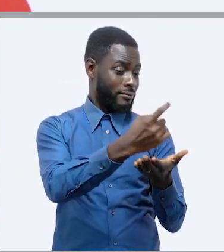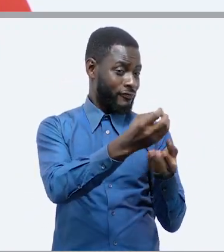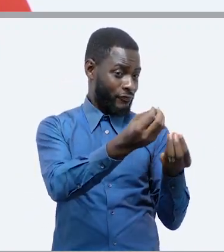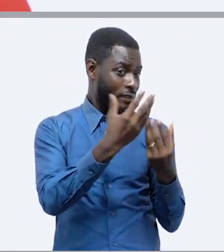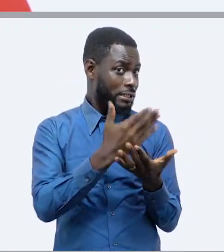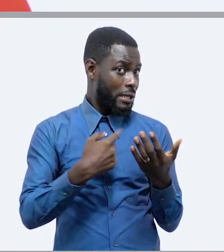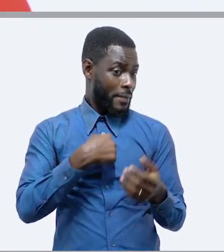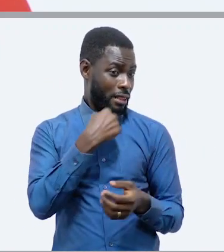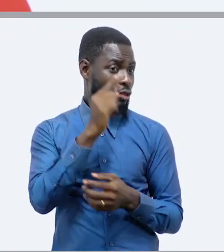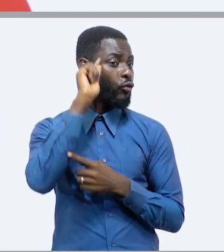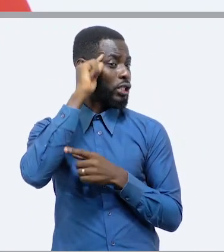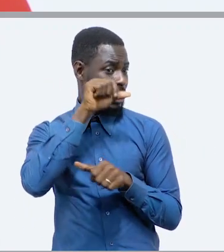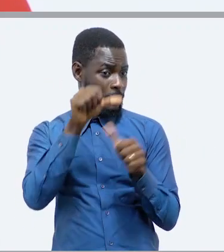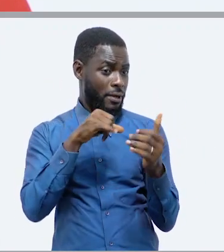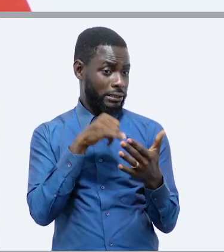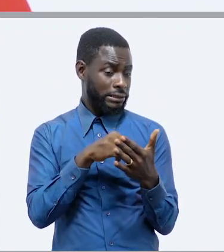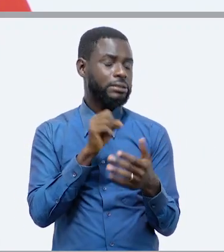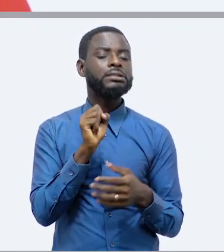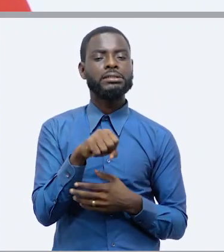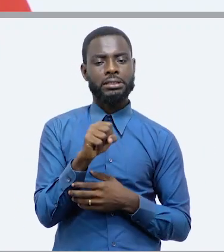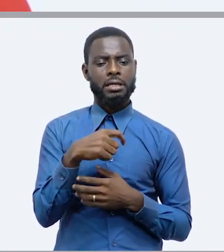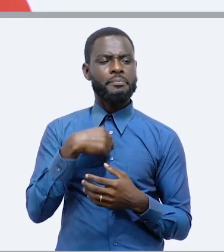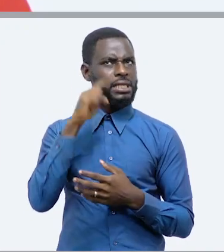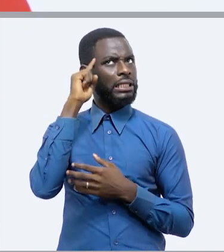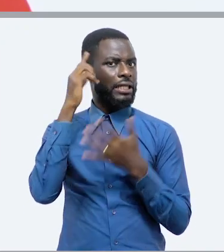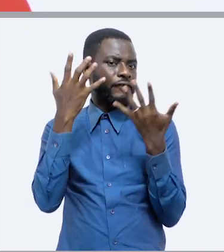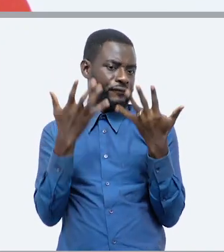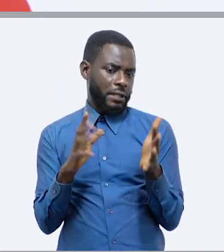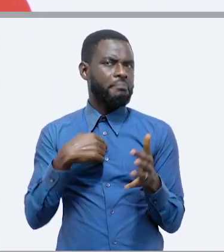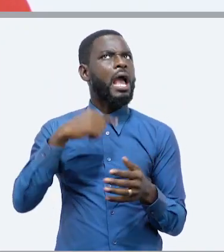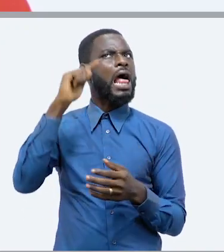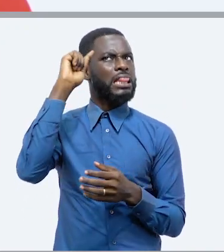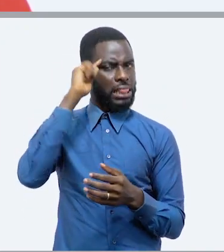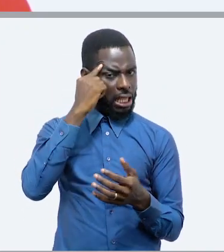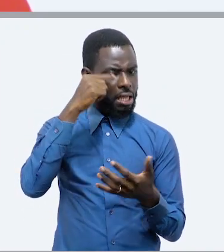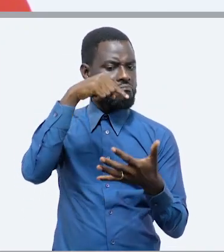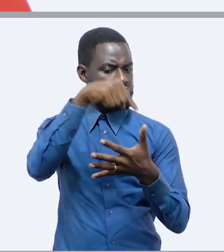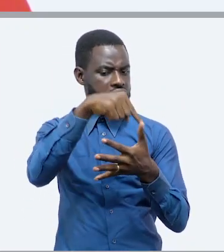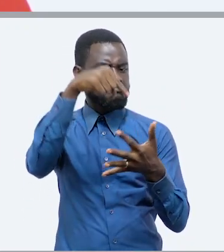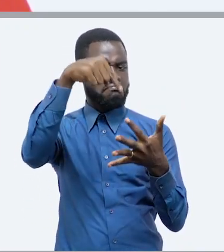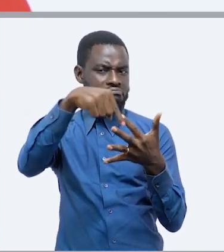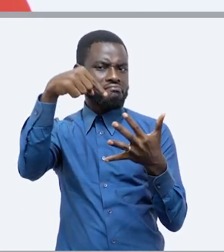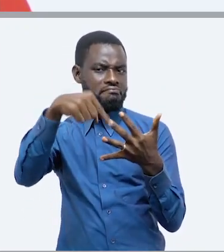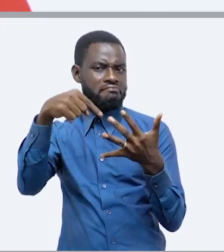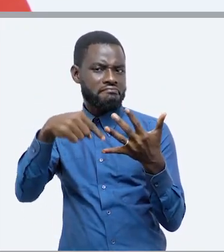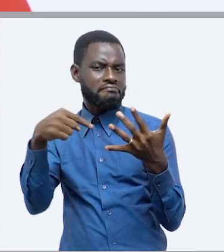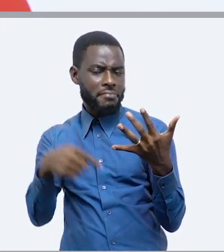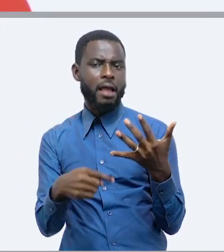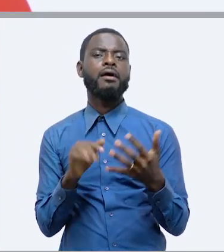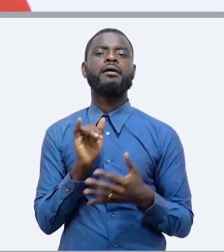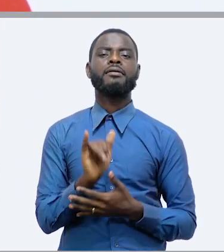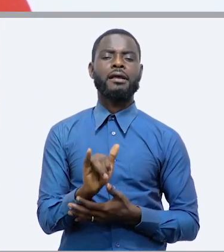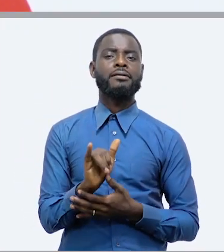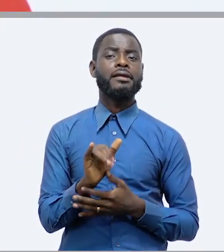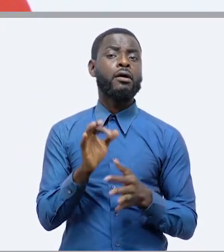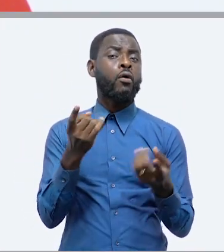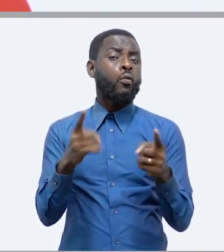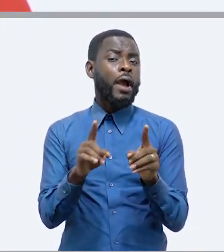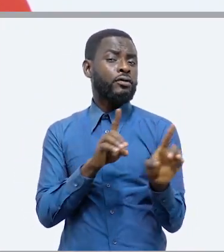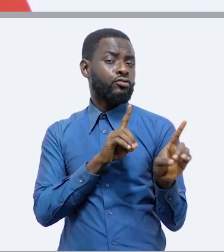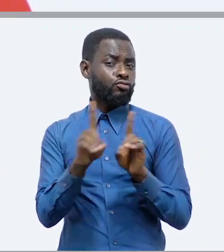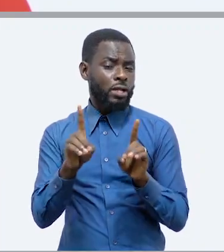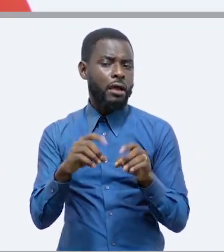afon ono. Ni naka eno amehu ameba fe ehabu. Ehi ahu ake. Ofe moko ni kojuo. Wofe